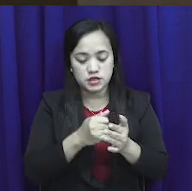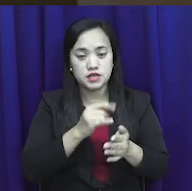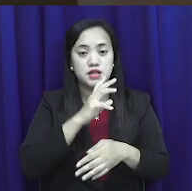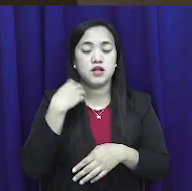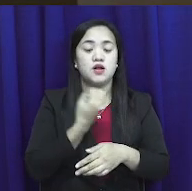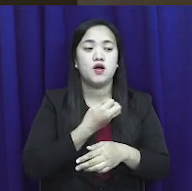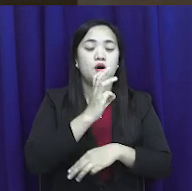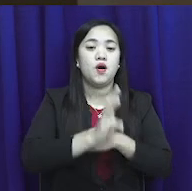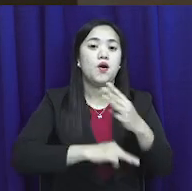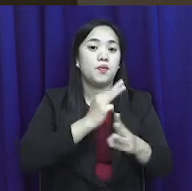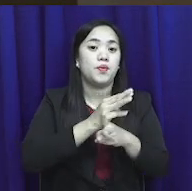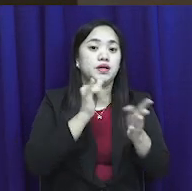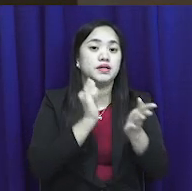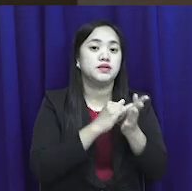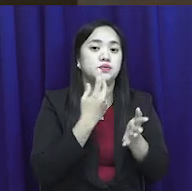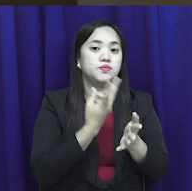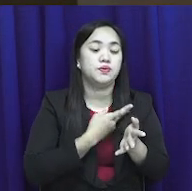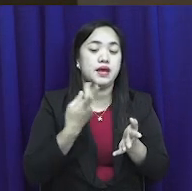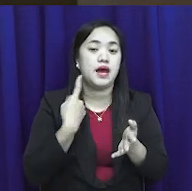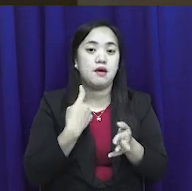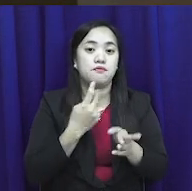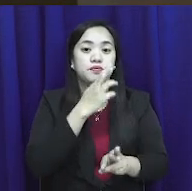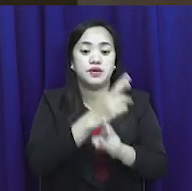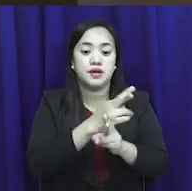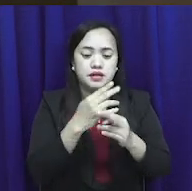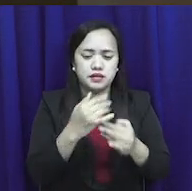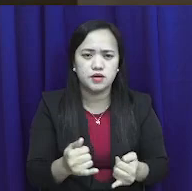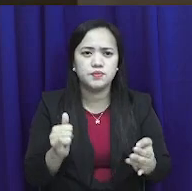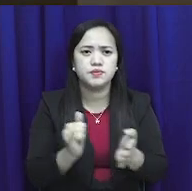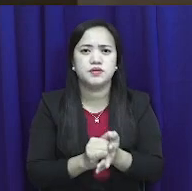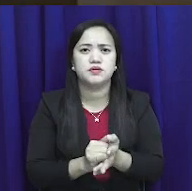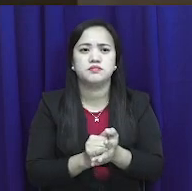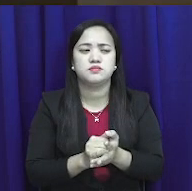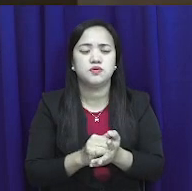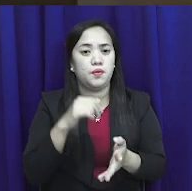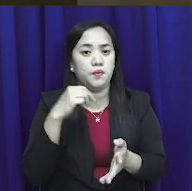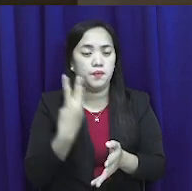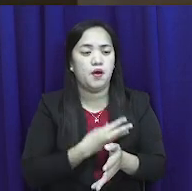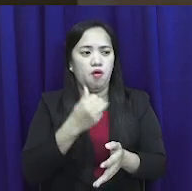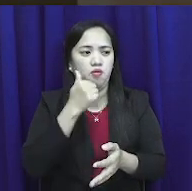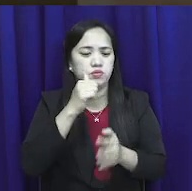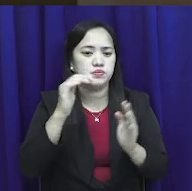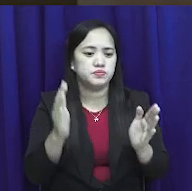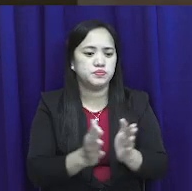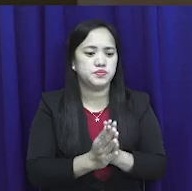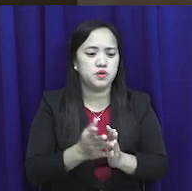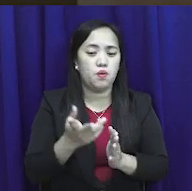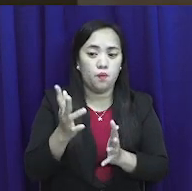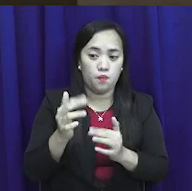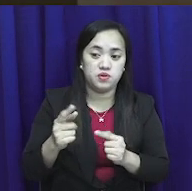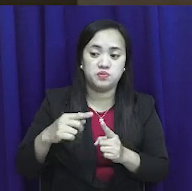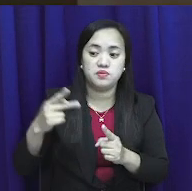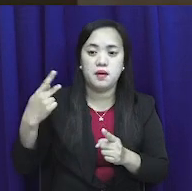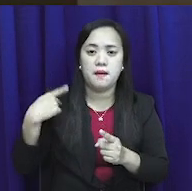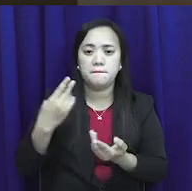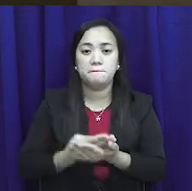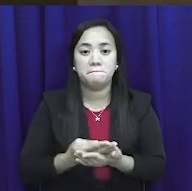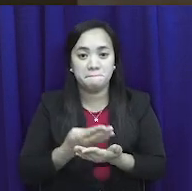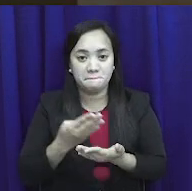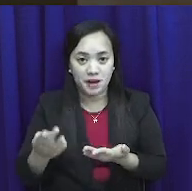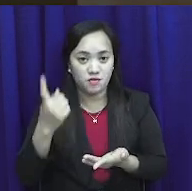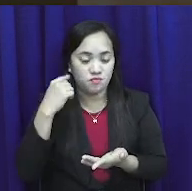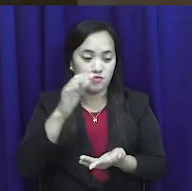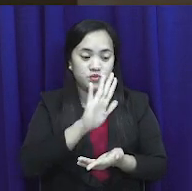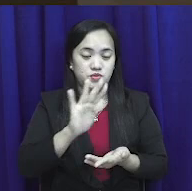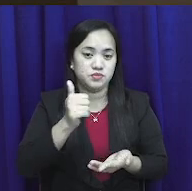ang na nagiging demand na parang Sabi ko nga e tama yung sinabi niyo May kakayanan kayo nung dalaga pa kayo eh ba